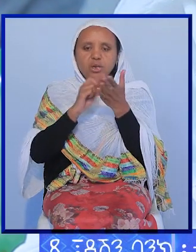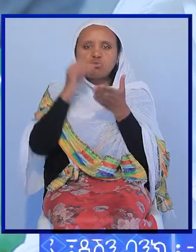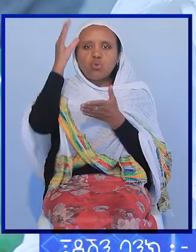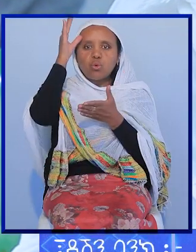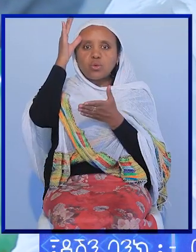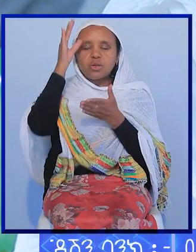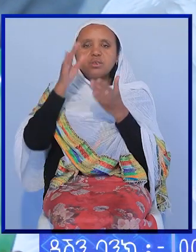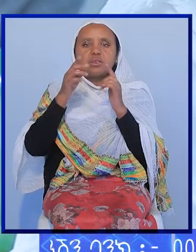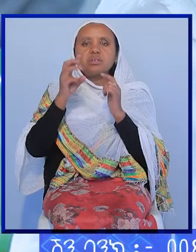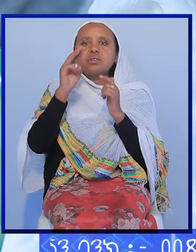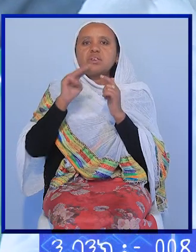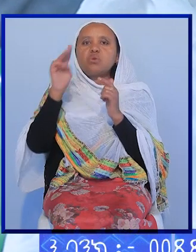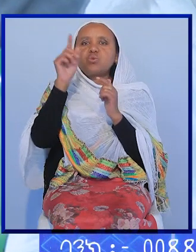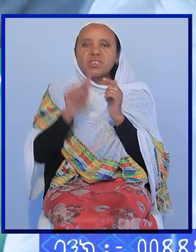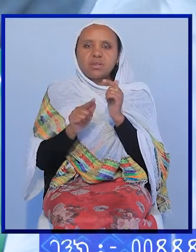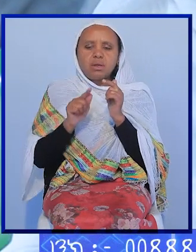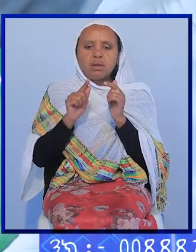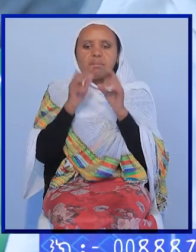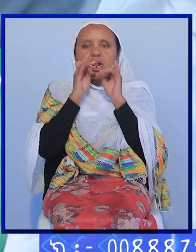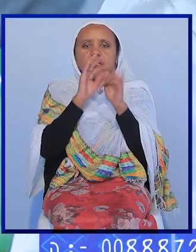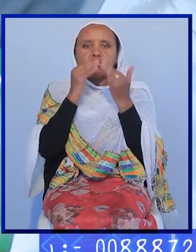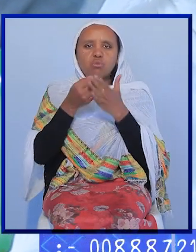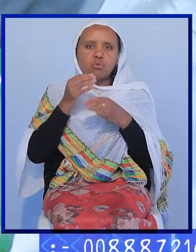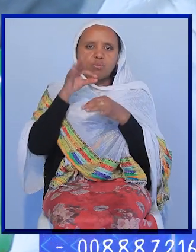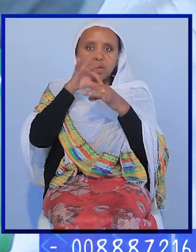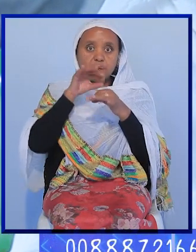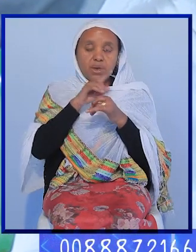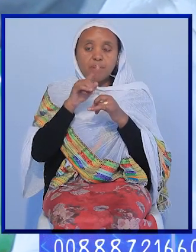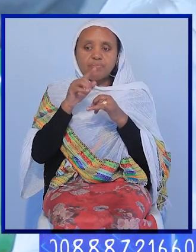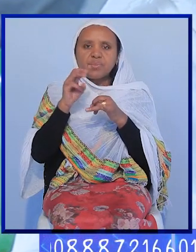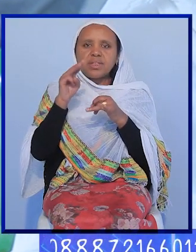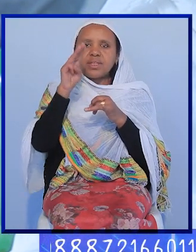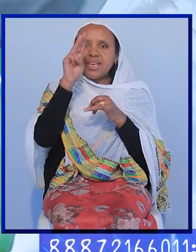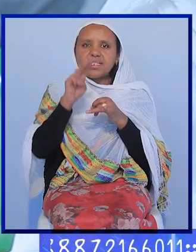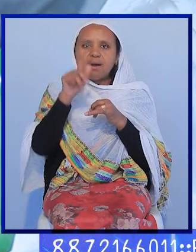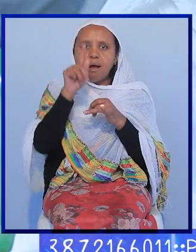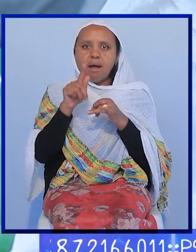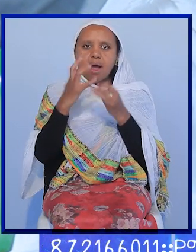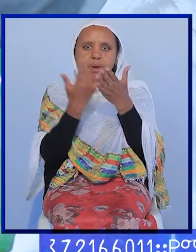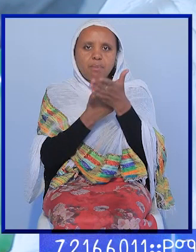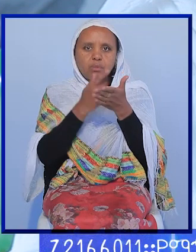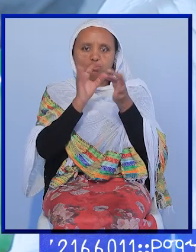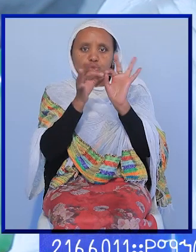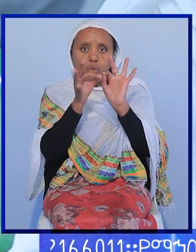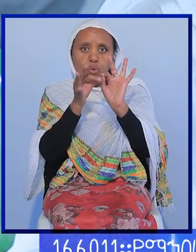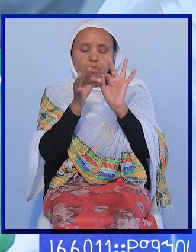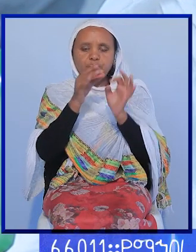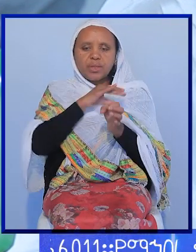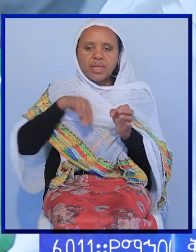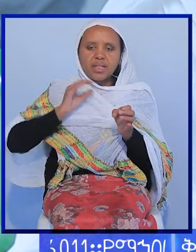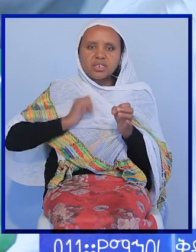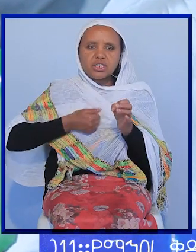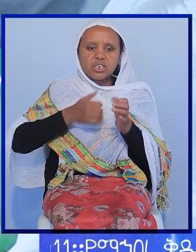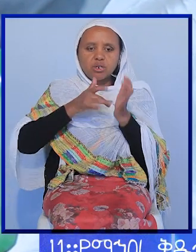ጎርጎሪዮስ ዘኑሲስ በረከቱ በሁላችንም ላይ ይደርና ይህንን የሲና ሐመልማልን ነገር ሲተረጉም ጌታችን